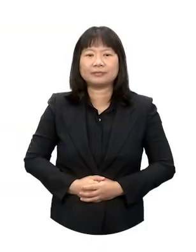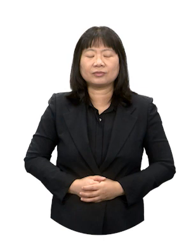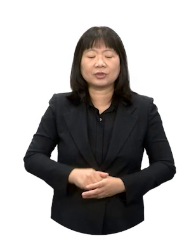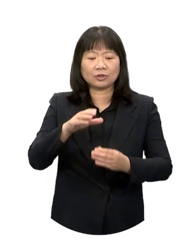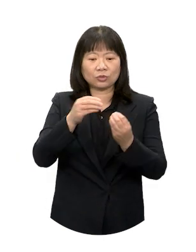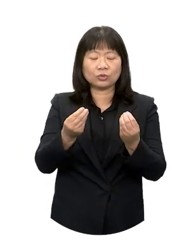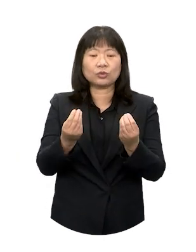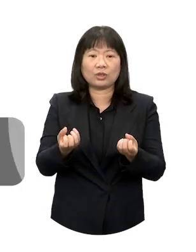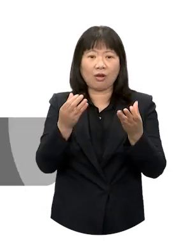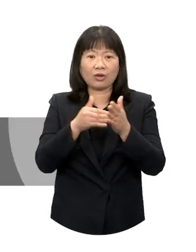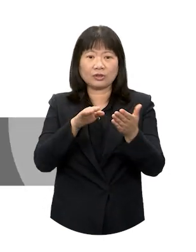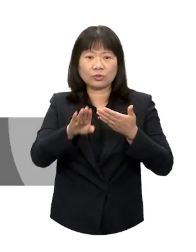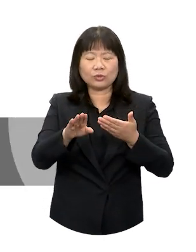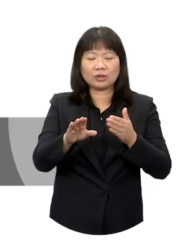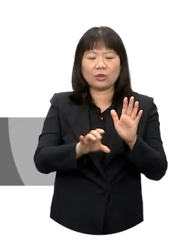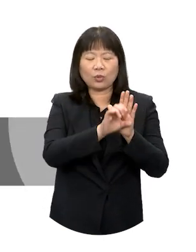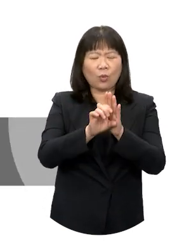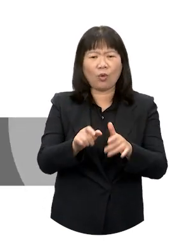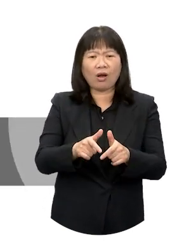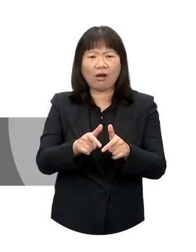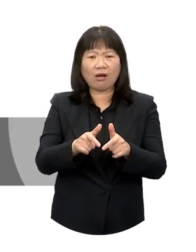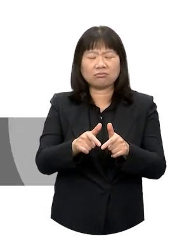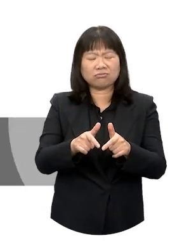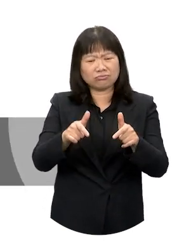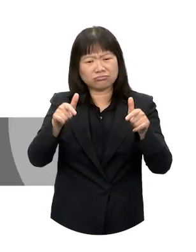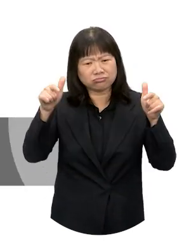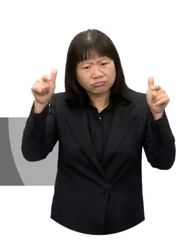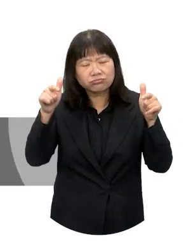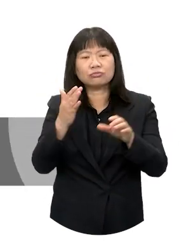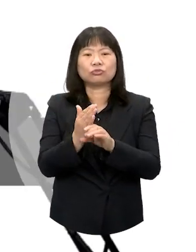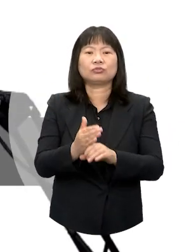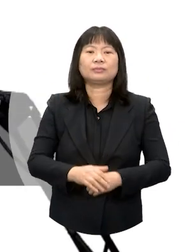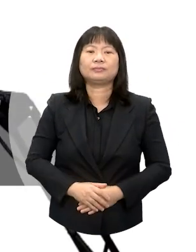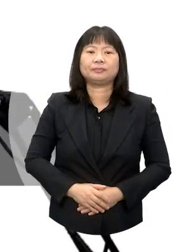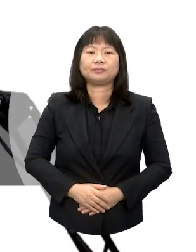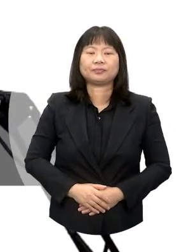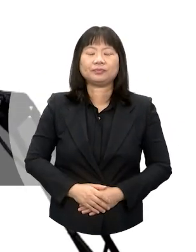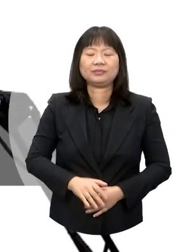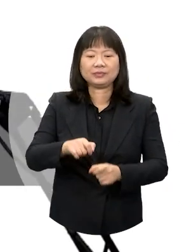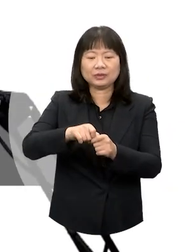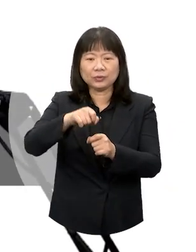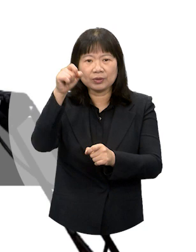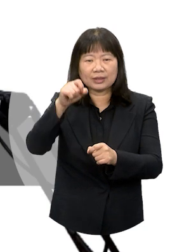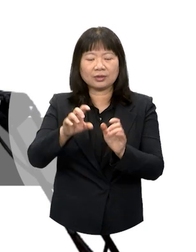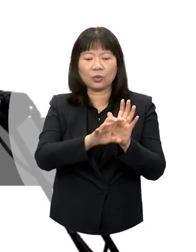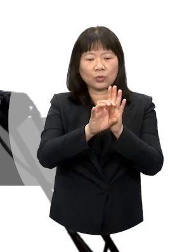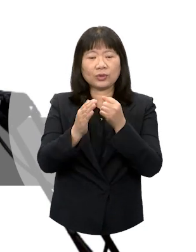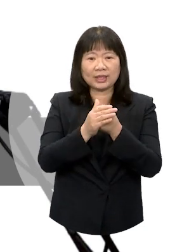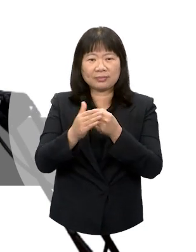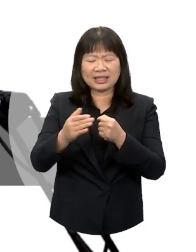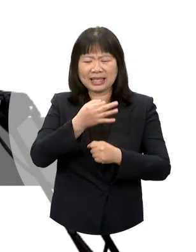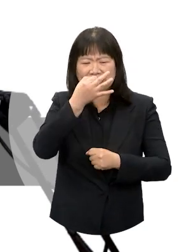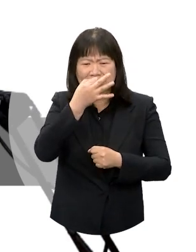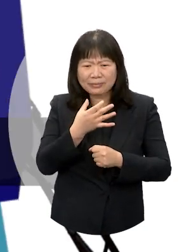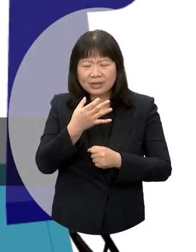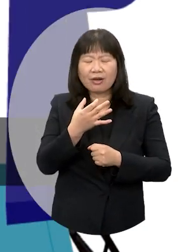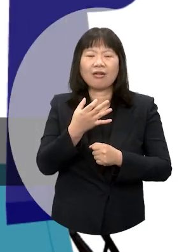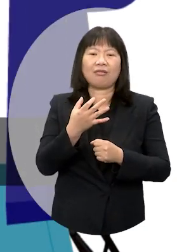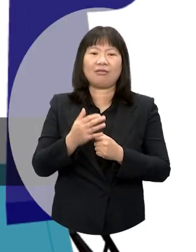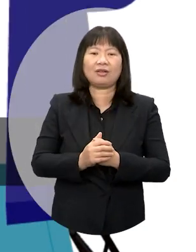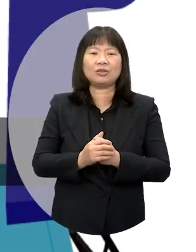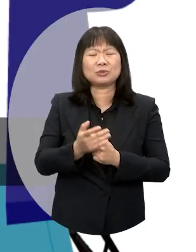추석 이후로 코로나19 확산세가 좀처럼 꺾이지 않고 있습니다. 이 오랜 기간 코로나19로 인해 힘든 시기를 보내다